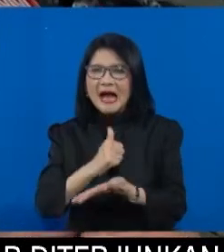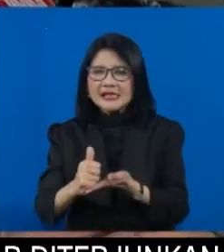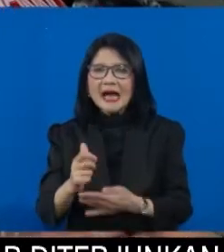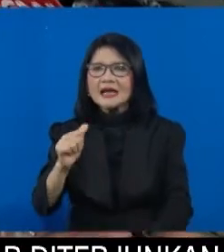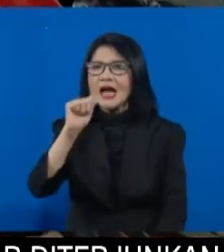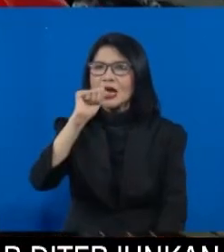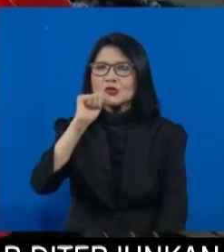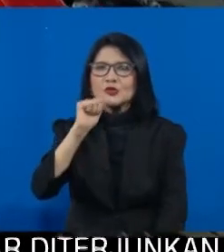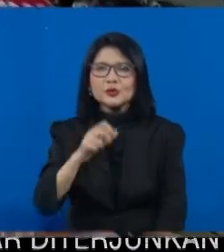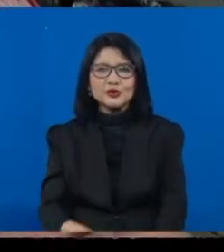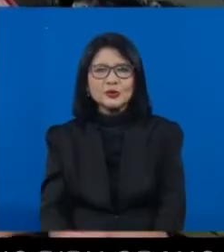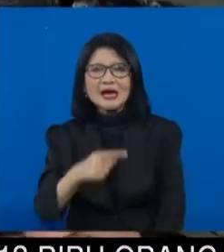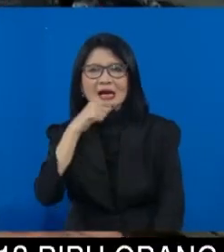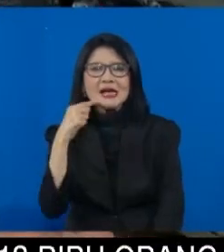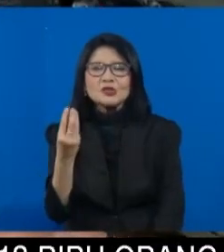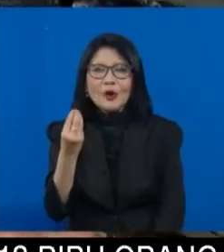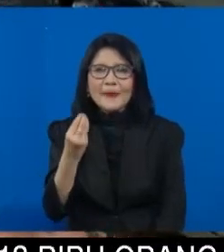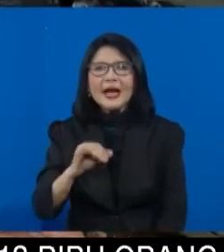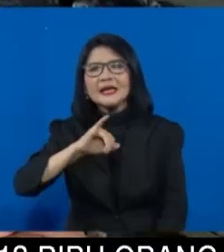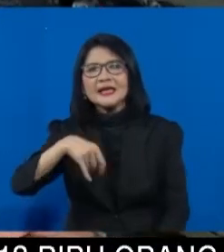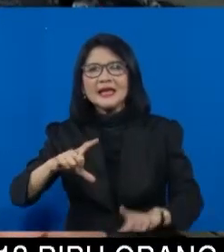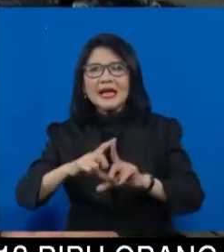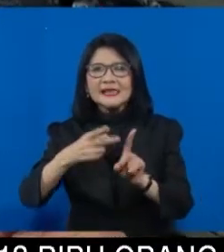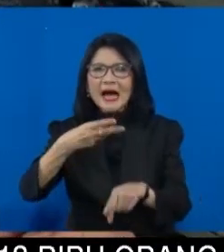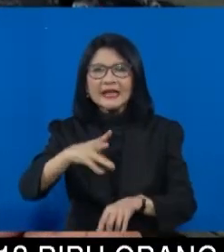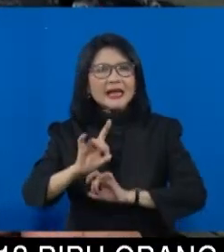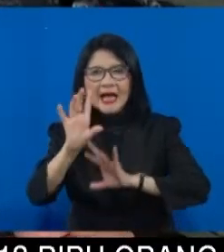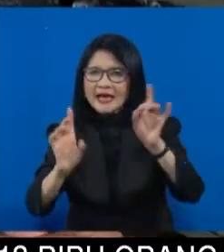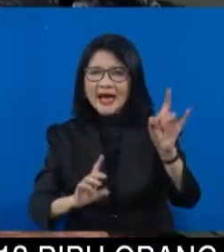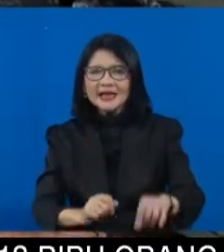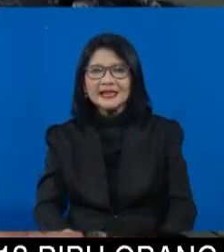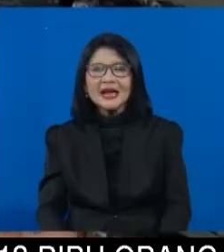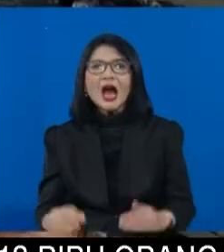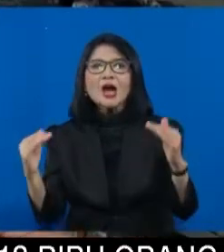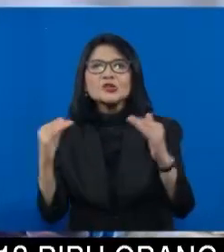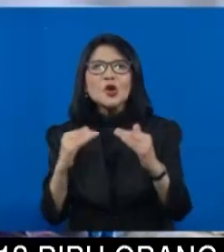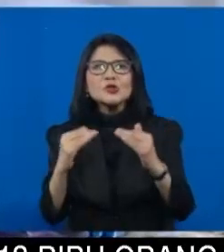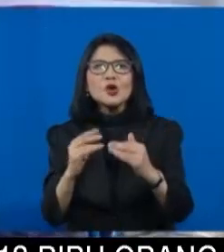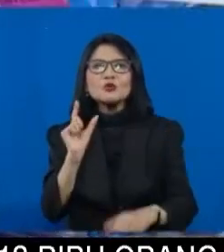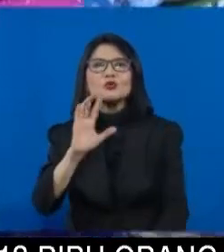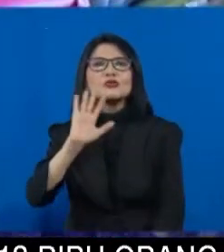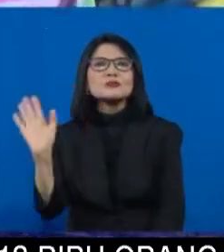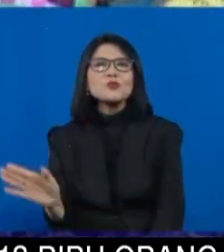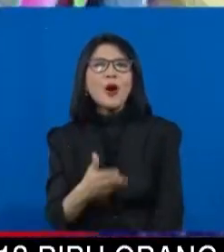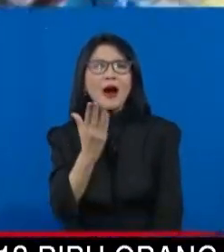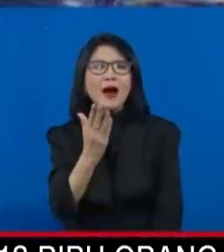susu stroberi, jahe, bandrek, dan lain-lain. Jadi ini cocok untuk semua kalangan.